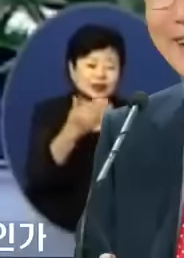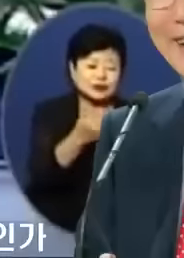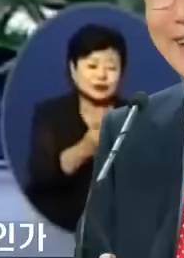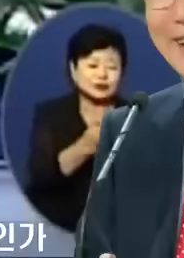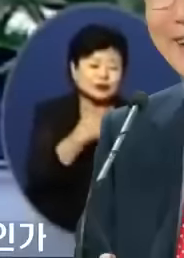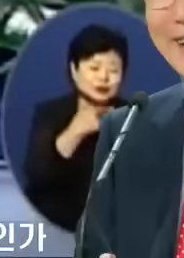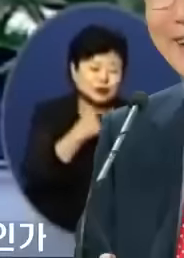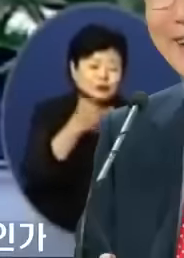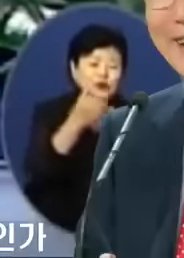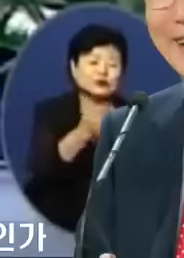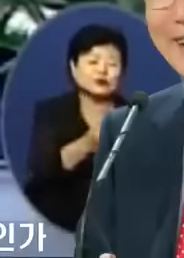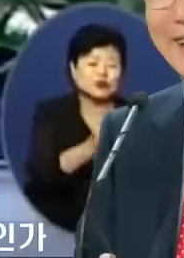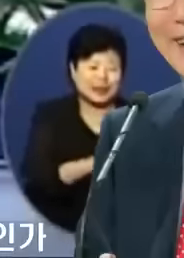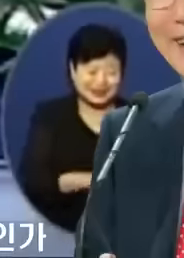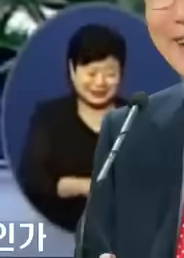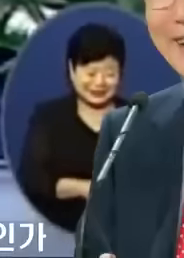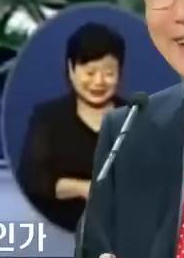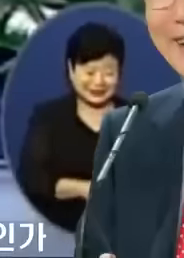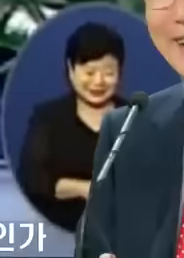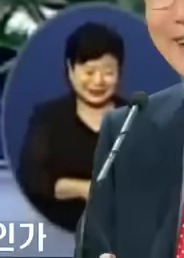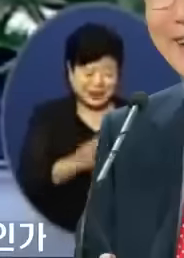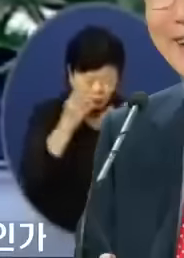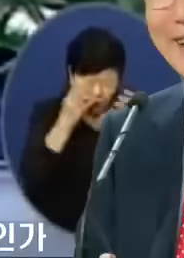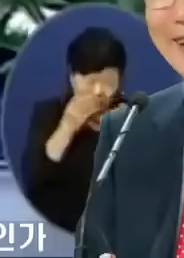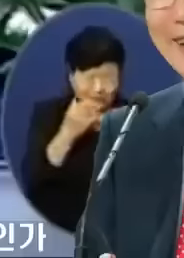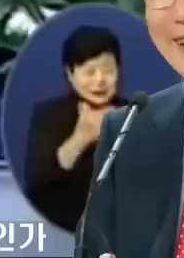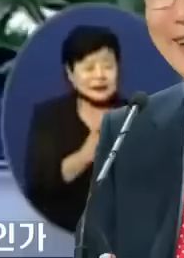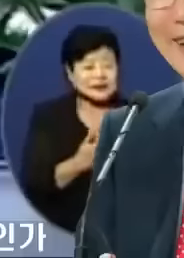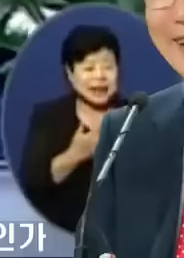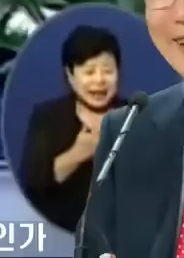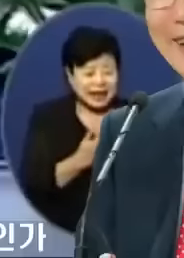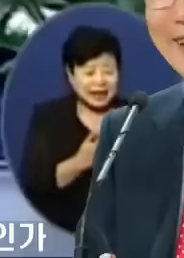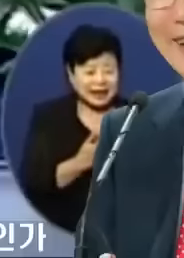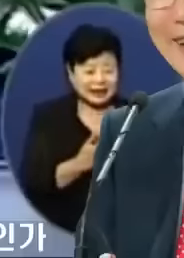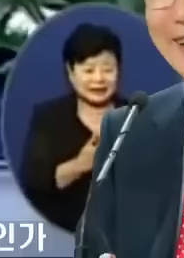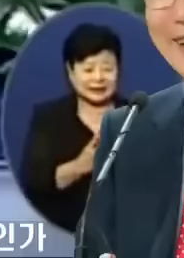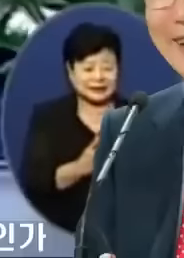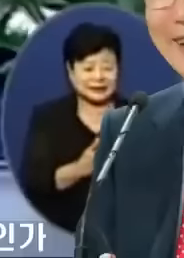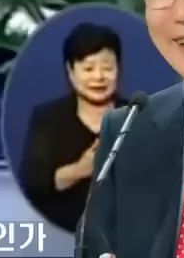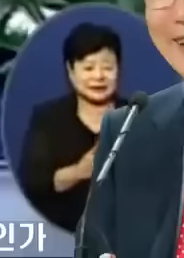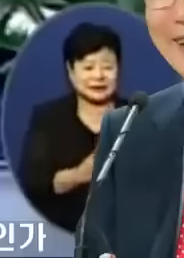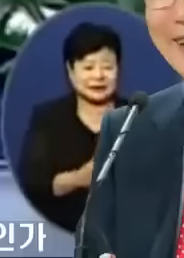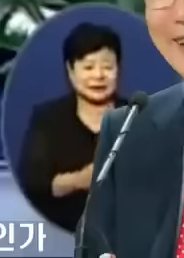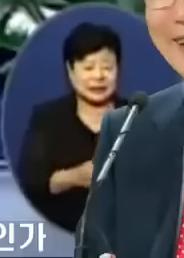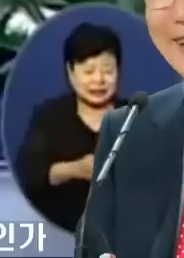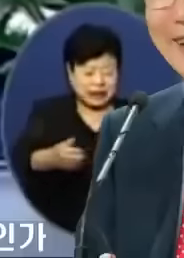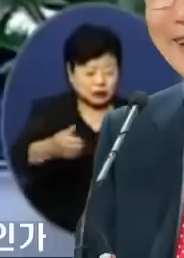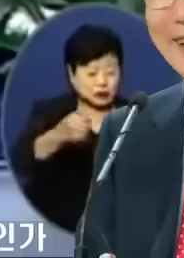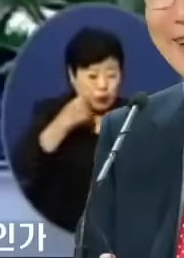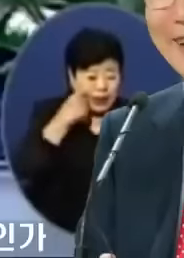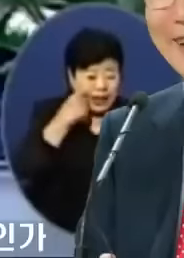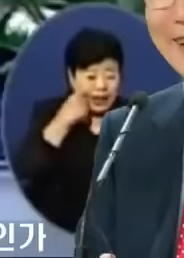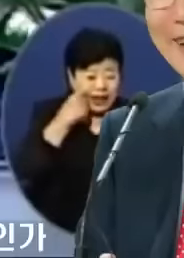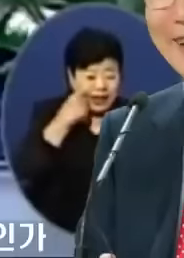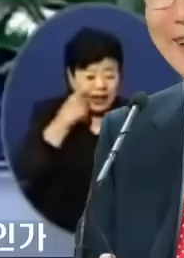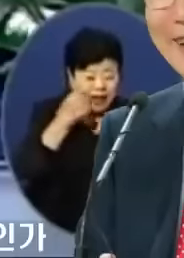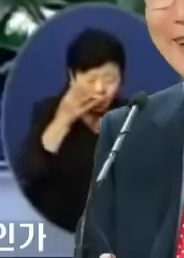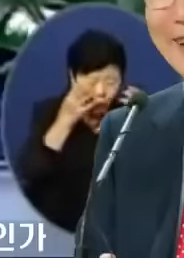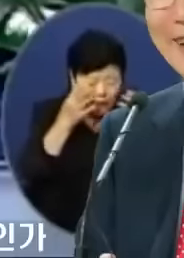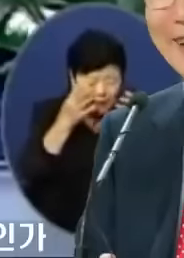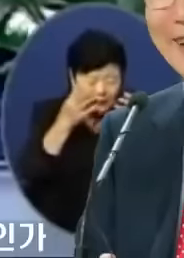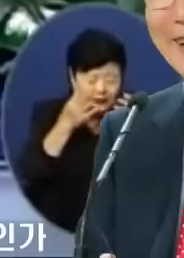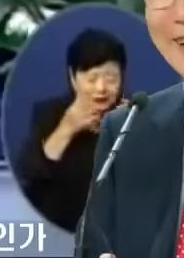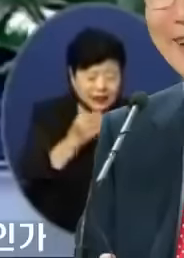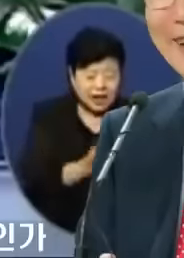주고 싶어서 그렇게 하는 것입니다. 고난과 은혜는 분리할래야 분리할 수가 없는 것입니다.